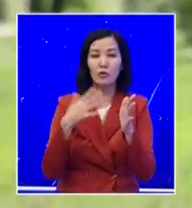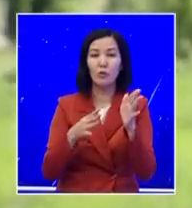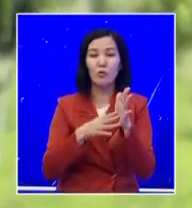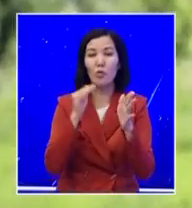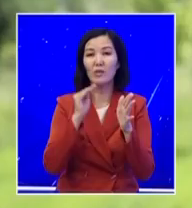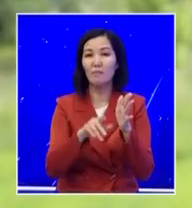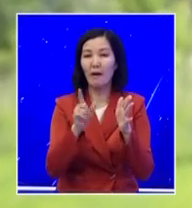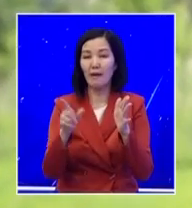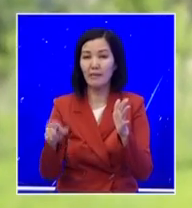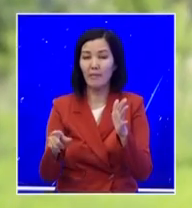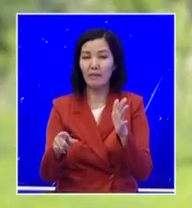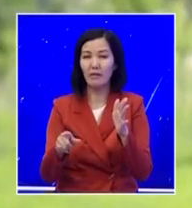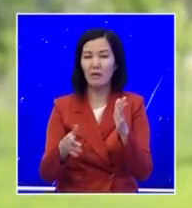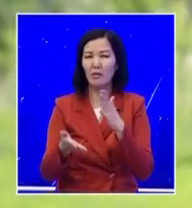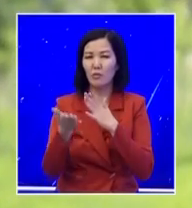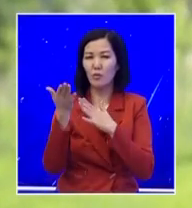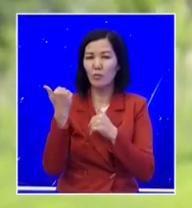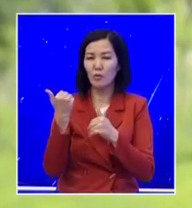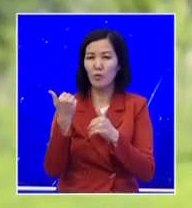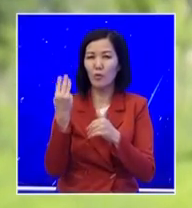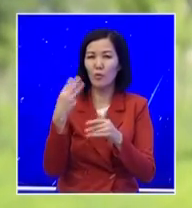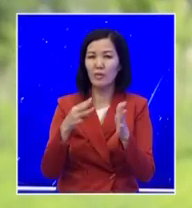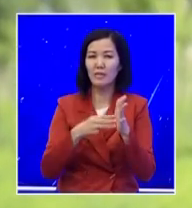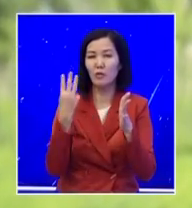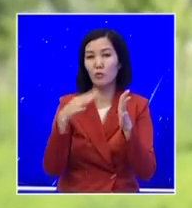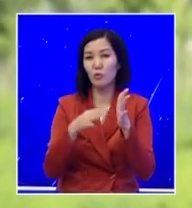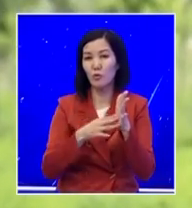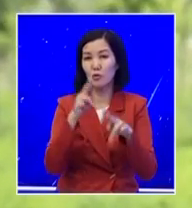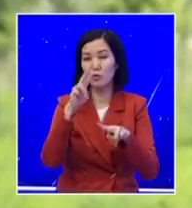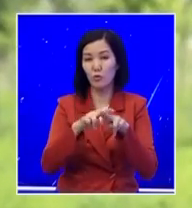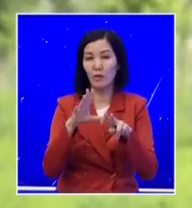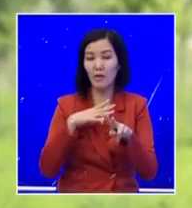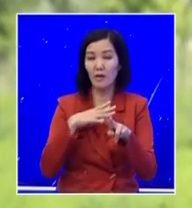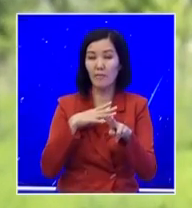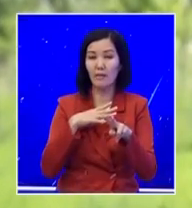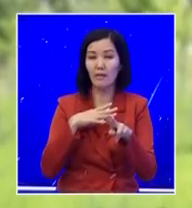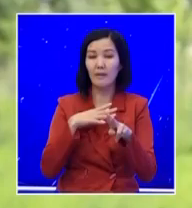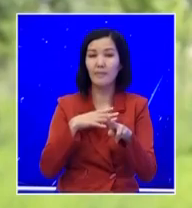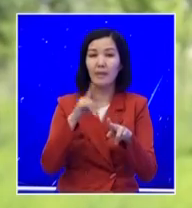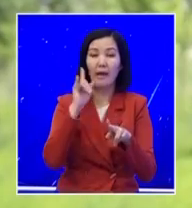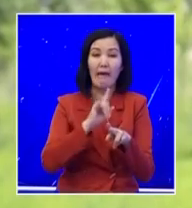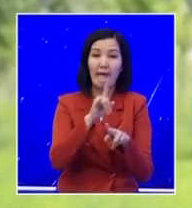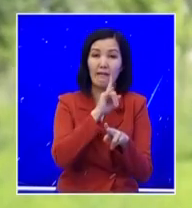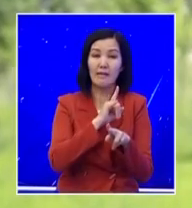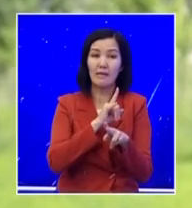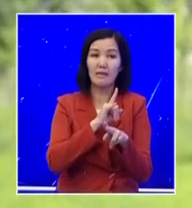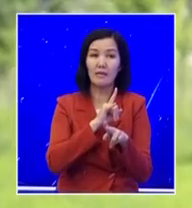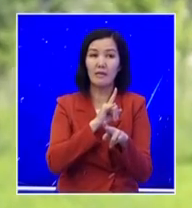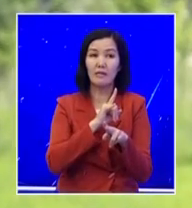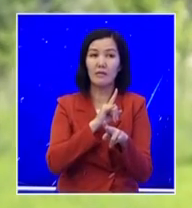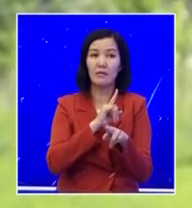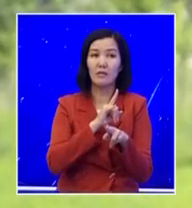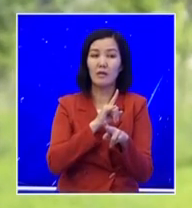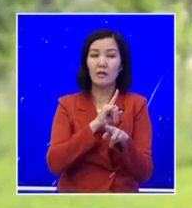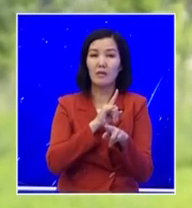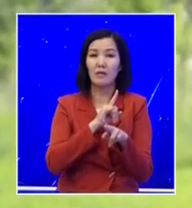мың азамат сол заманда мынау түрмелерге қамалған, соның ішінде әйелдер Алжир ГУЛАГ